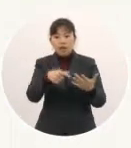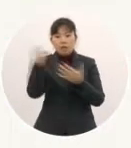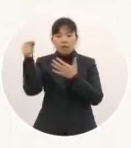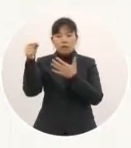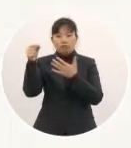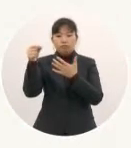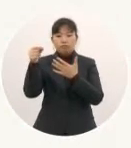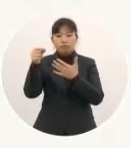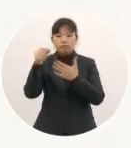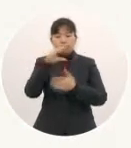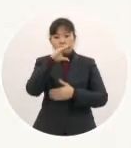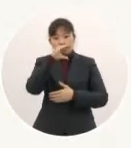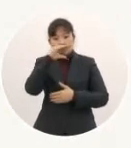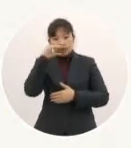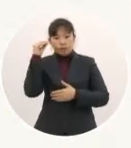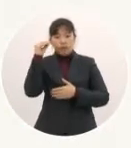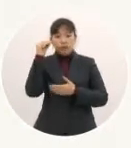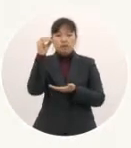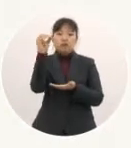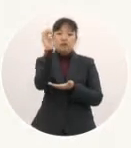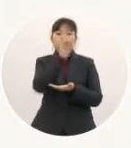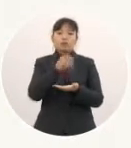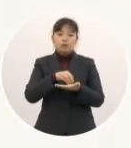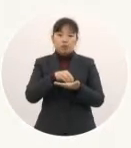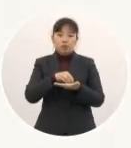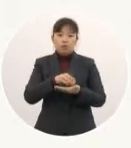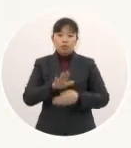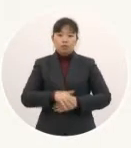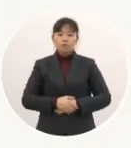れた最優秀賞の川柳なんだよ。